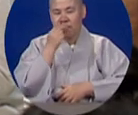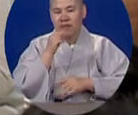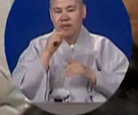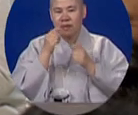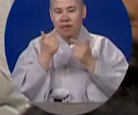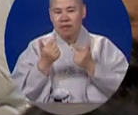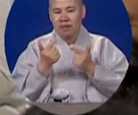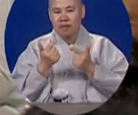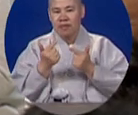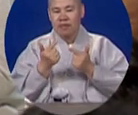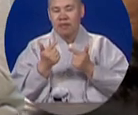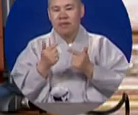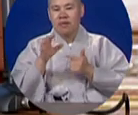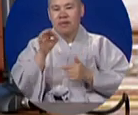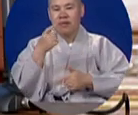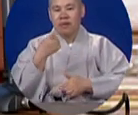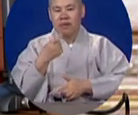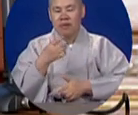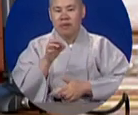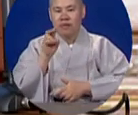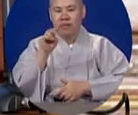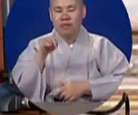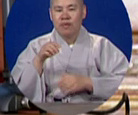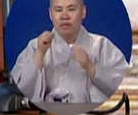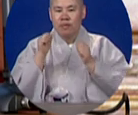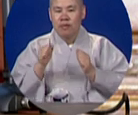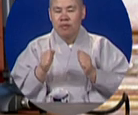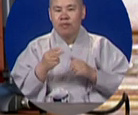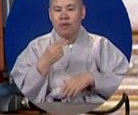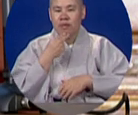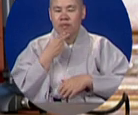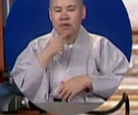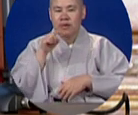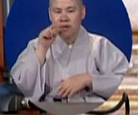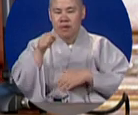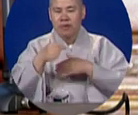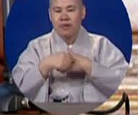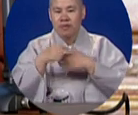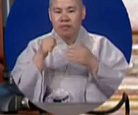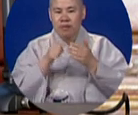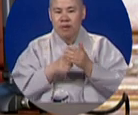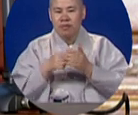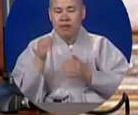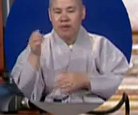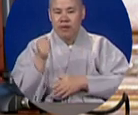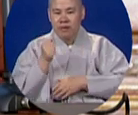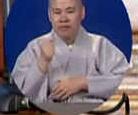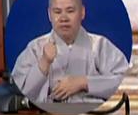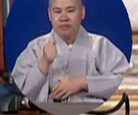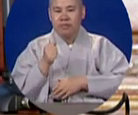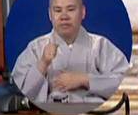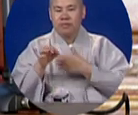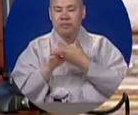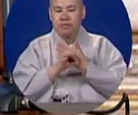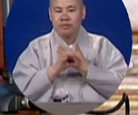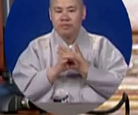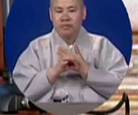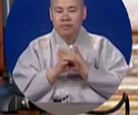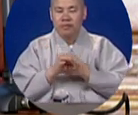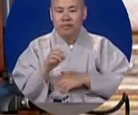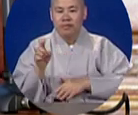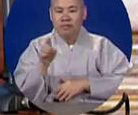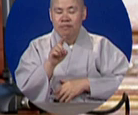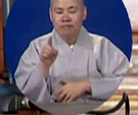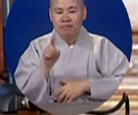그게 응무소주의 생기심입니다 머무는 바 없이 그 마음 내라는 건데요 그러면 그게 도대체 뭐냐